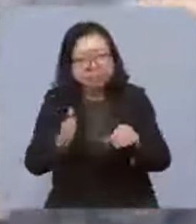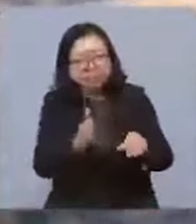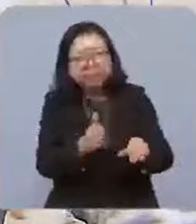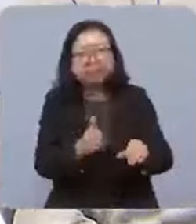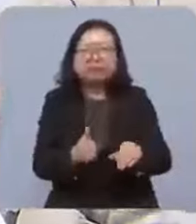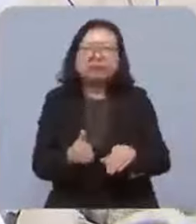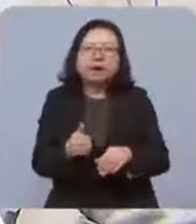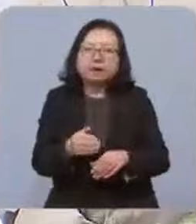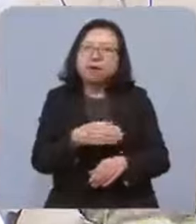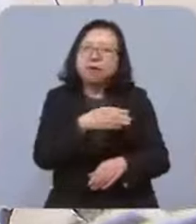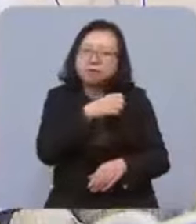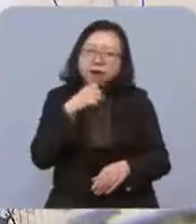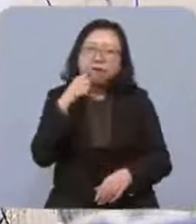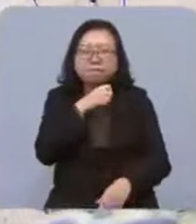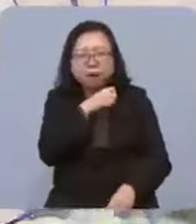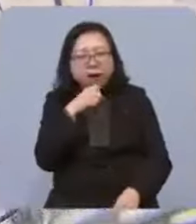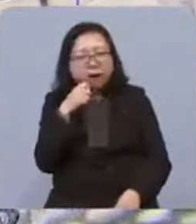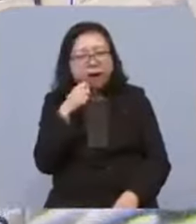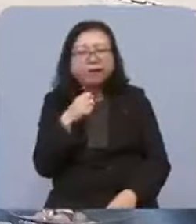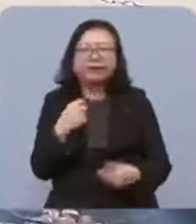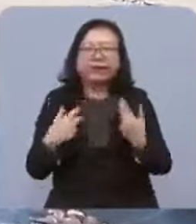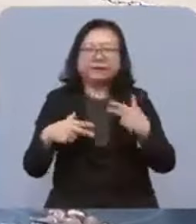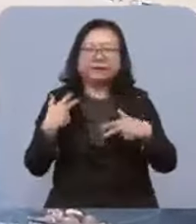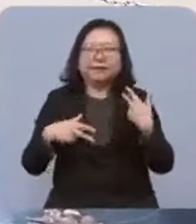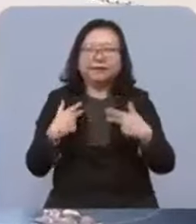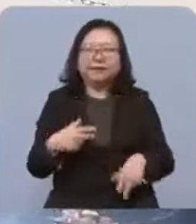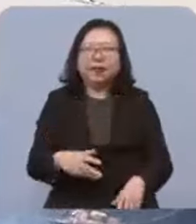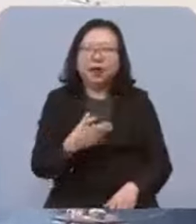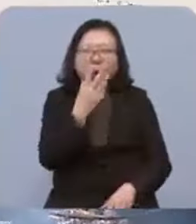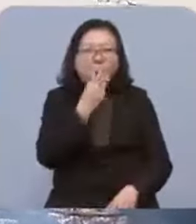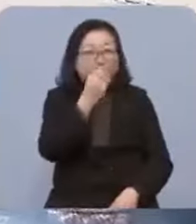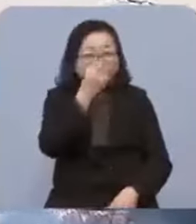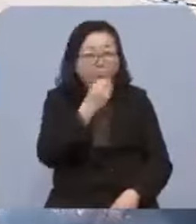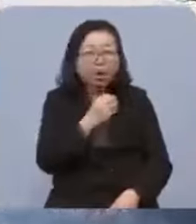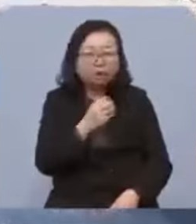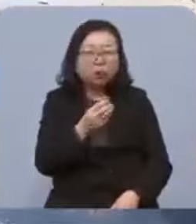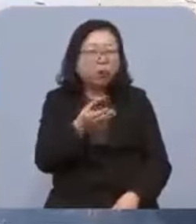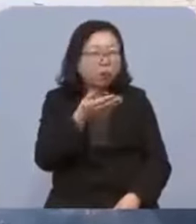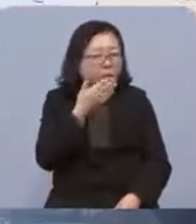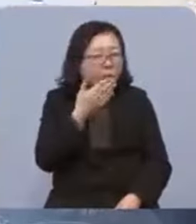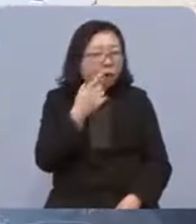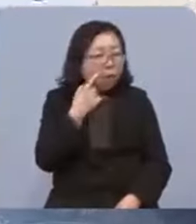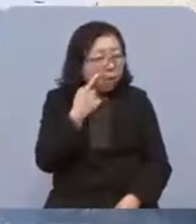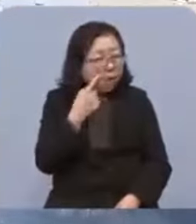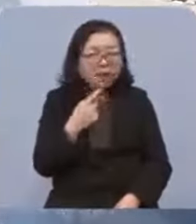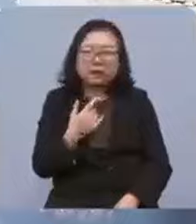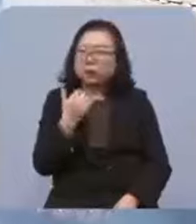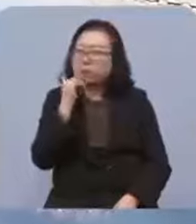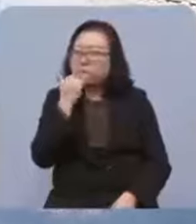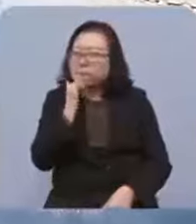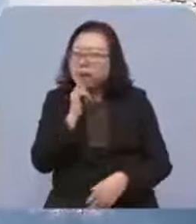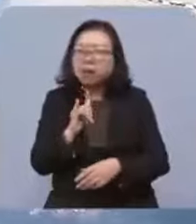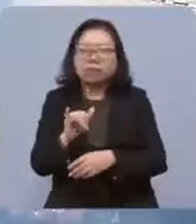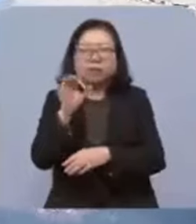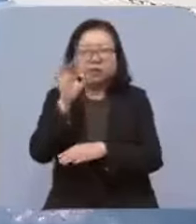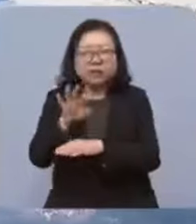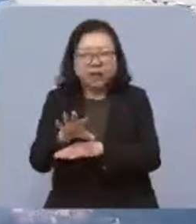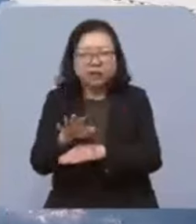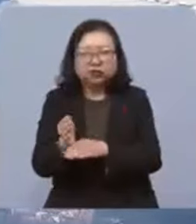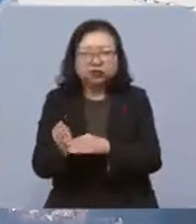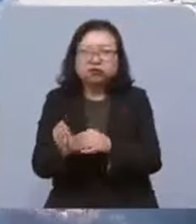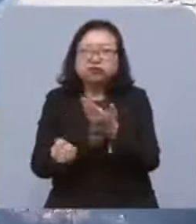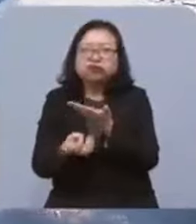맛보는 것도 색다른 재미입니다. 곶감도 사서 먹어보고 이런 군밤도 사서 직접 사서 구워 먹으니까 너무